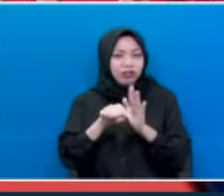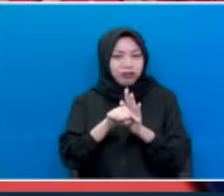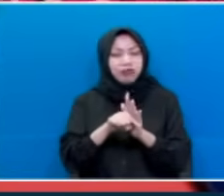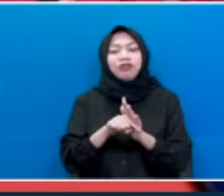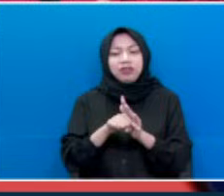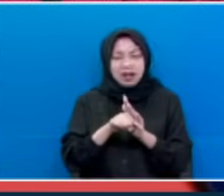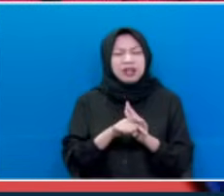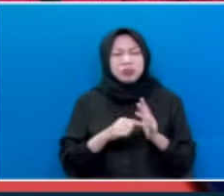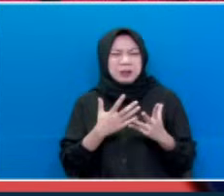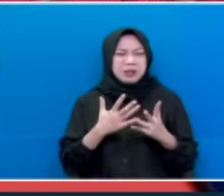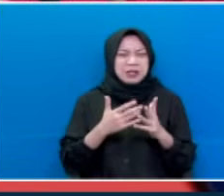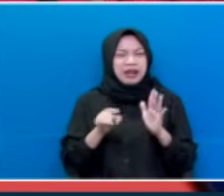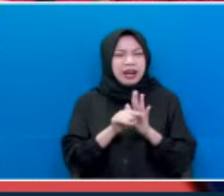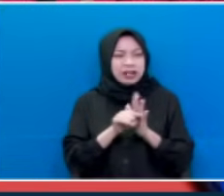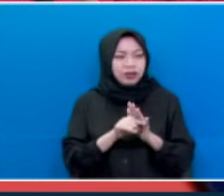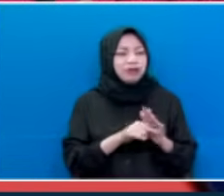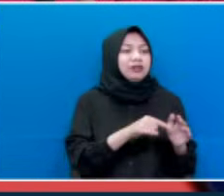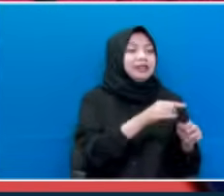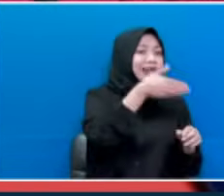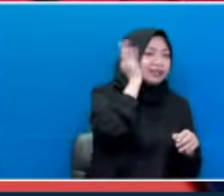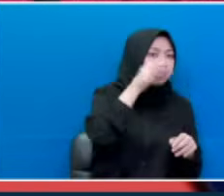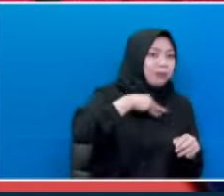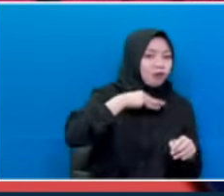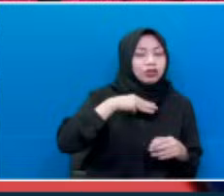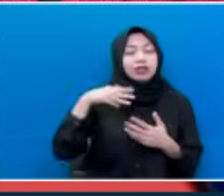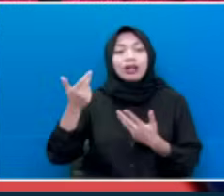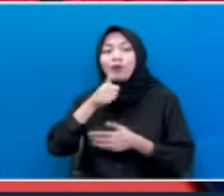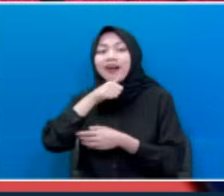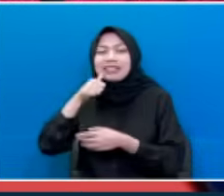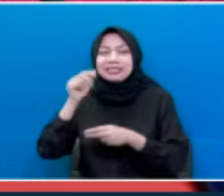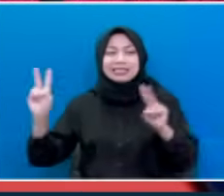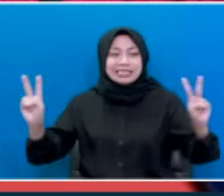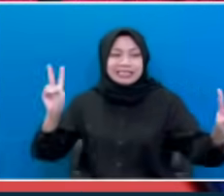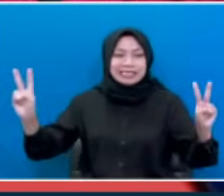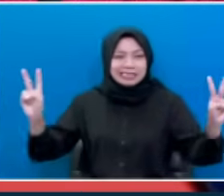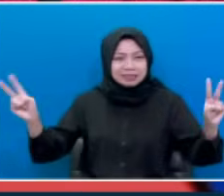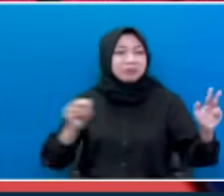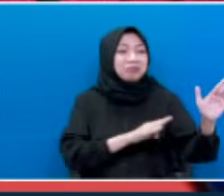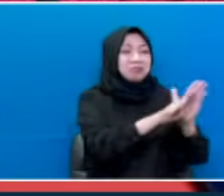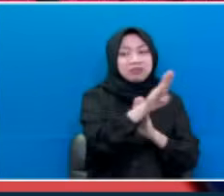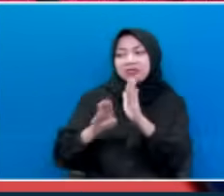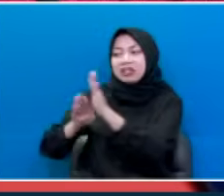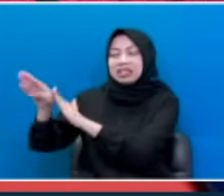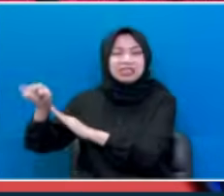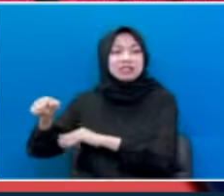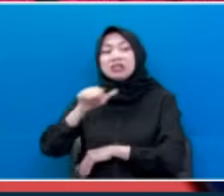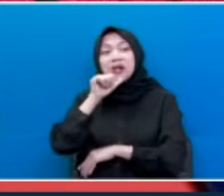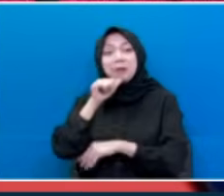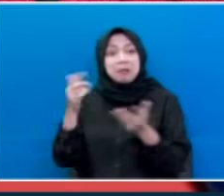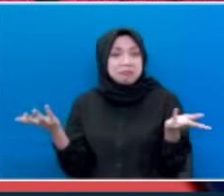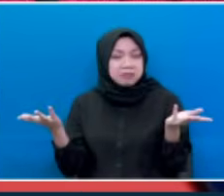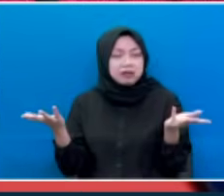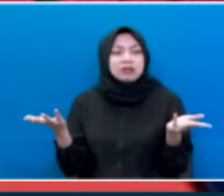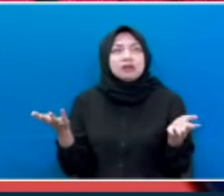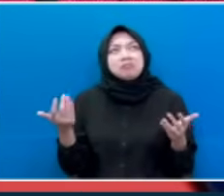anda katakan ada yang satu overlapping ada satu yang memang basis pemilihnya sama I Kalau menurut saya pada akhirnya Siapa yang